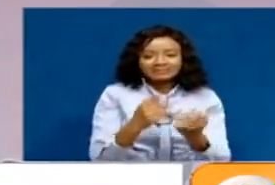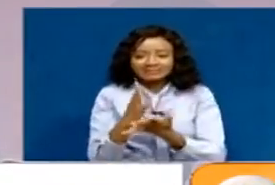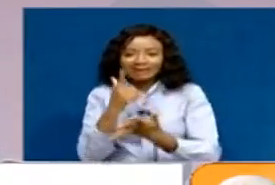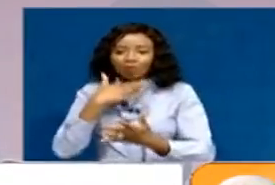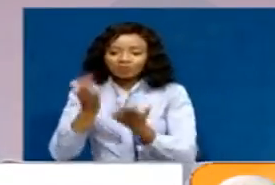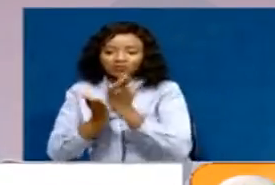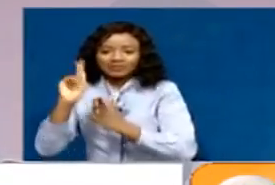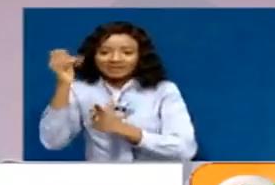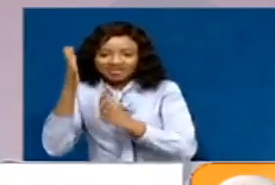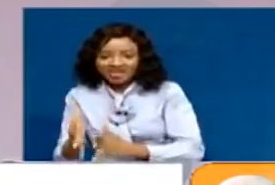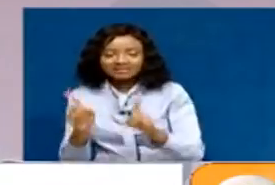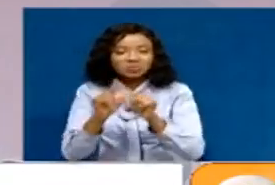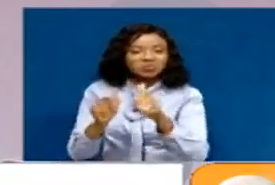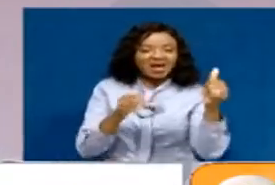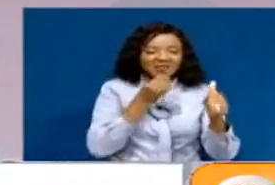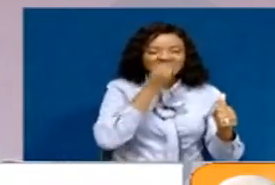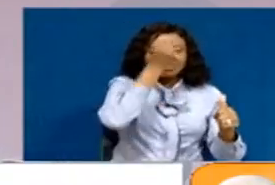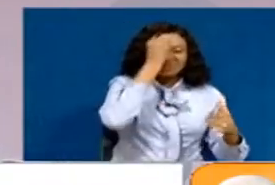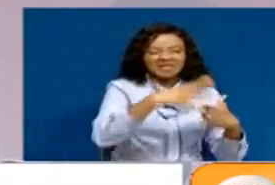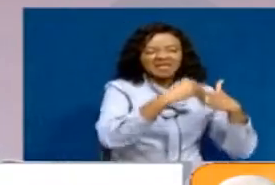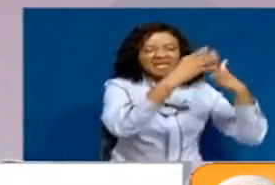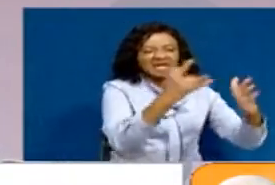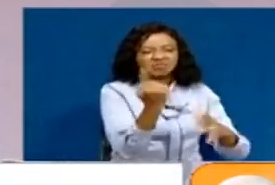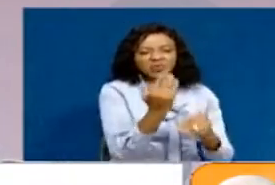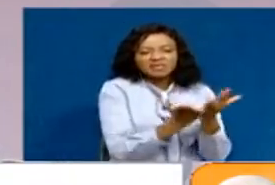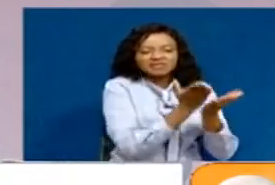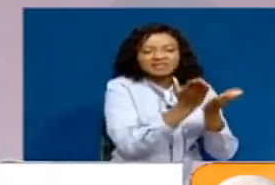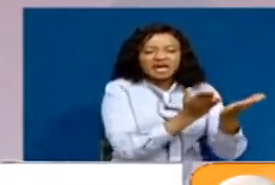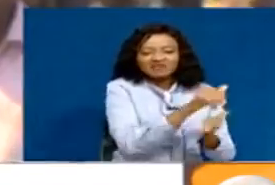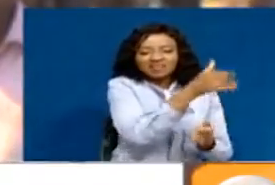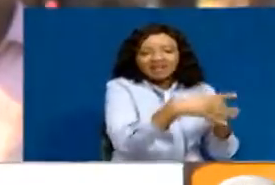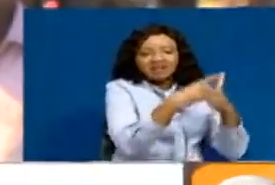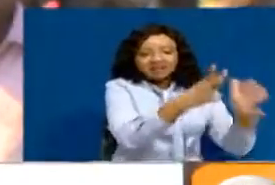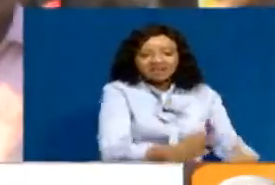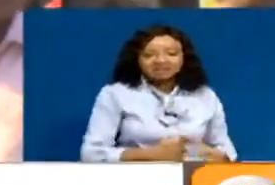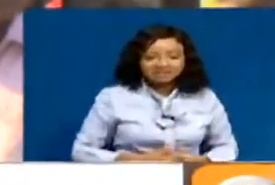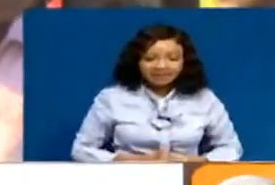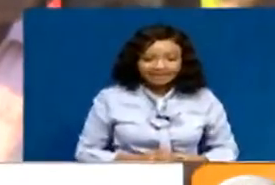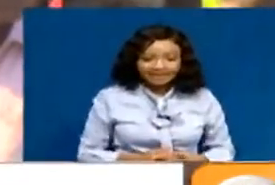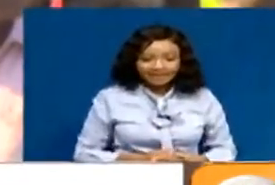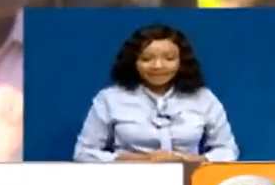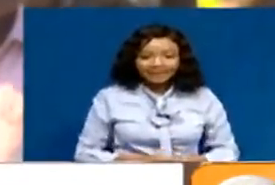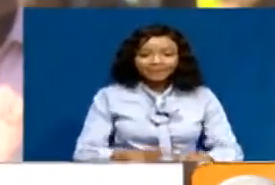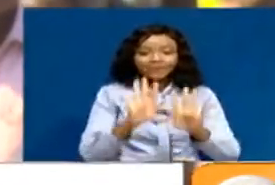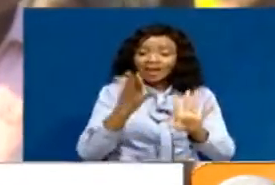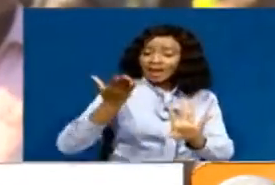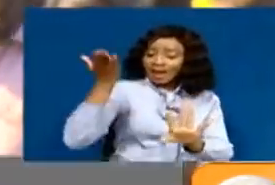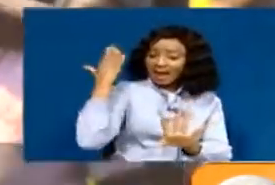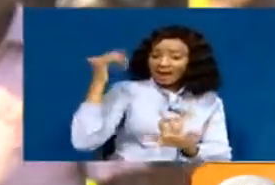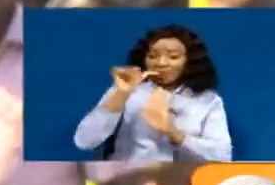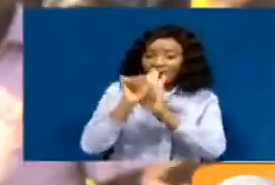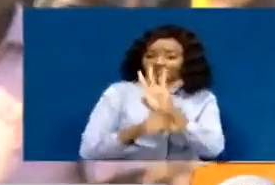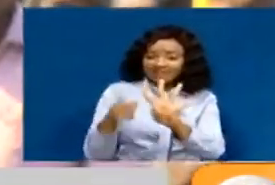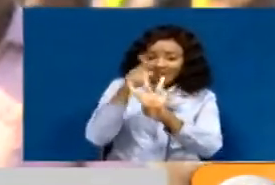na wale ambao wanadai ni viongozi wa kutumikia mabwenyenye. Na tulikuwa tumepanga ndani ya Big